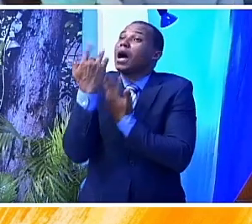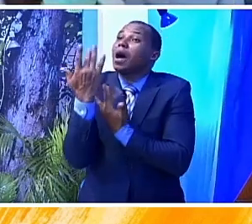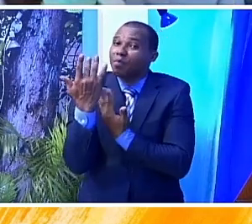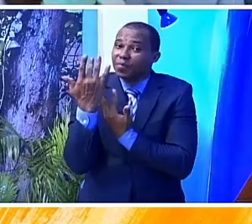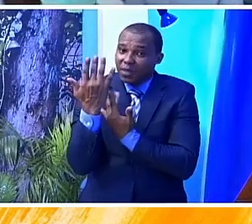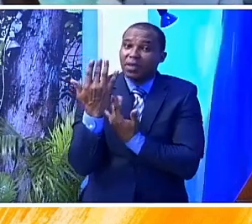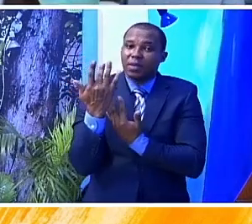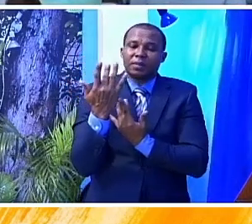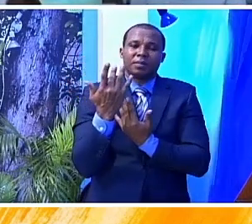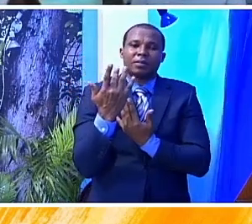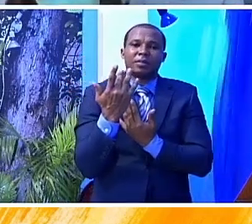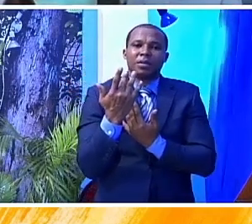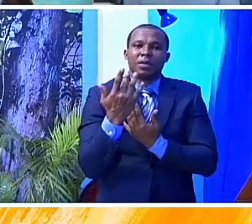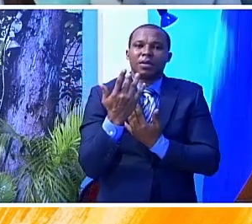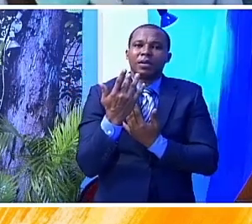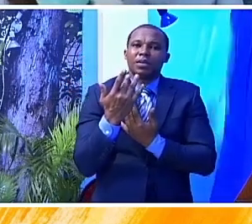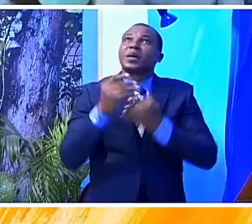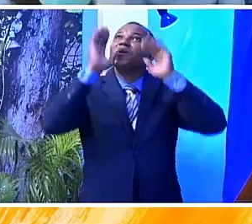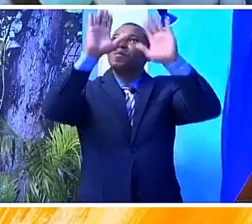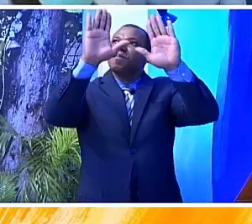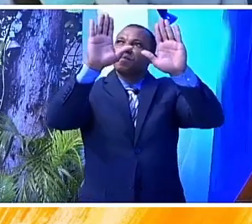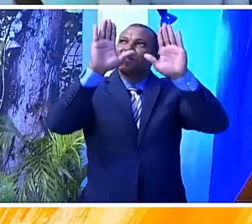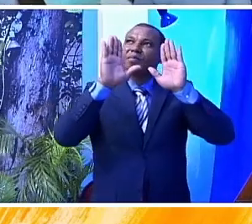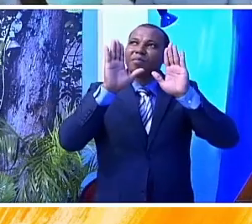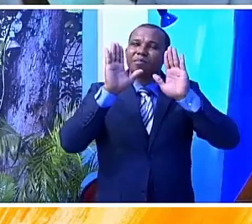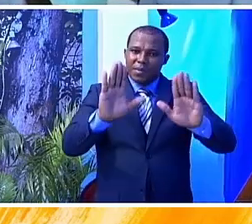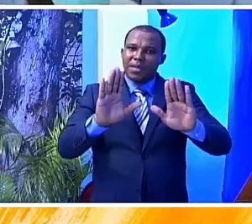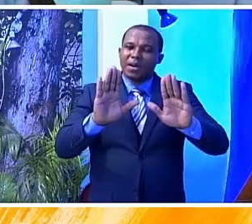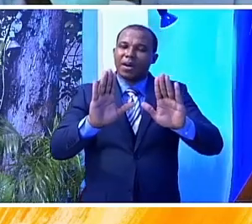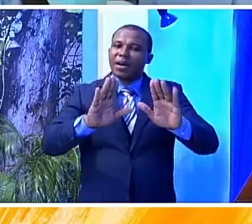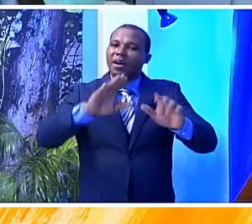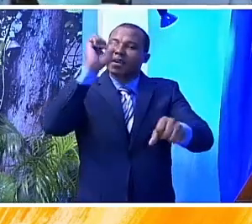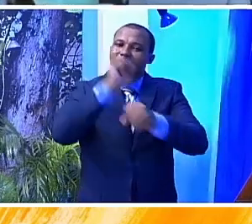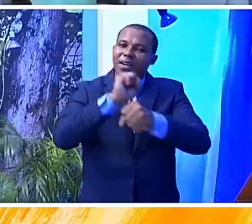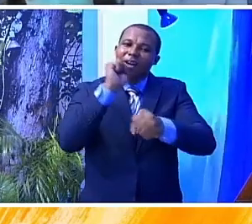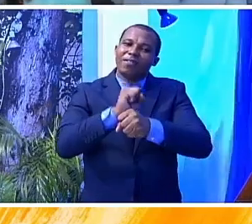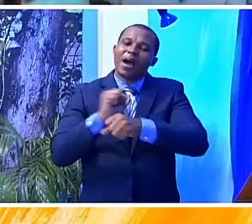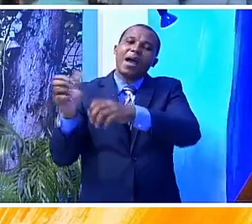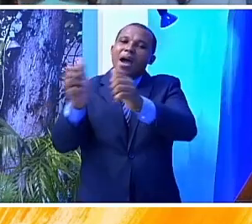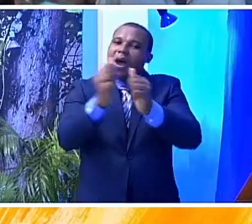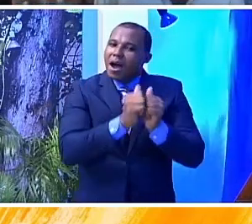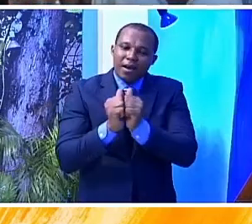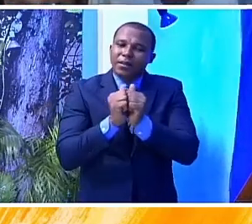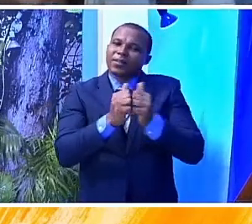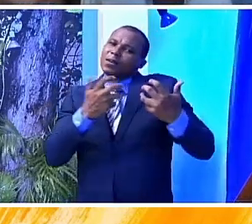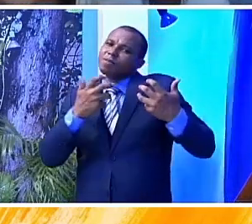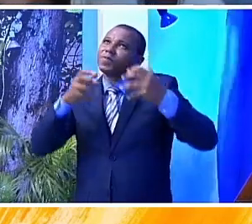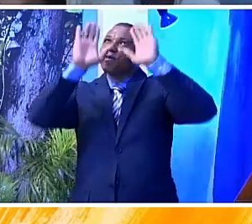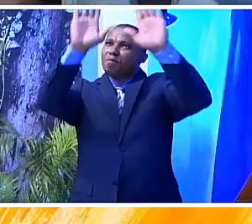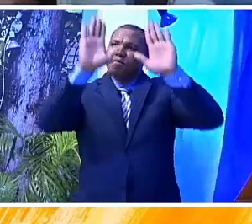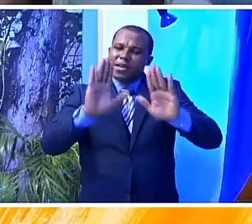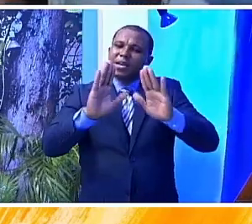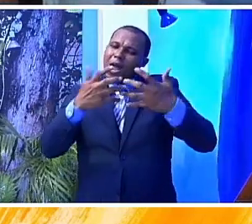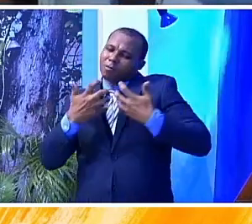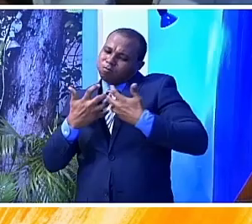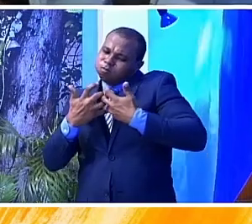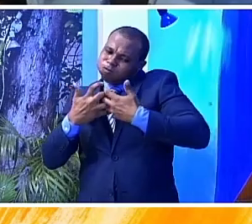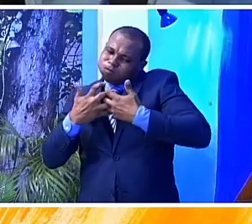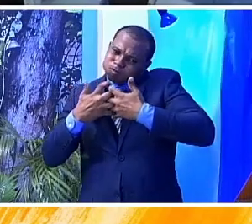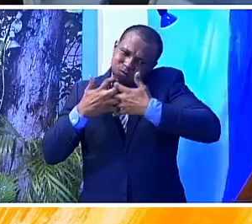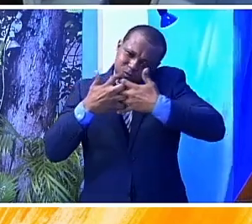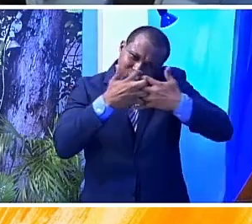haïtien, haïtienne, je dis, c'est miracle, main dans la main, miracle solidarité. Il est non parlé